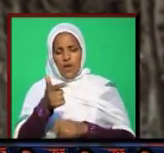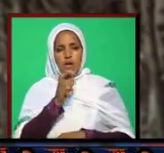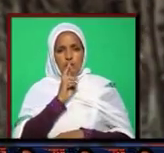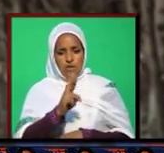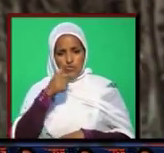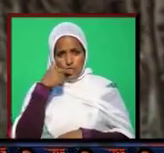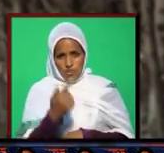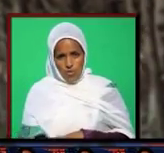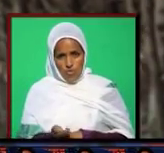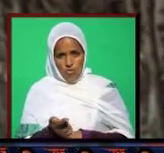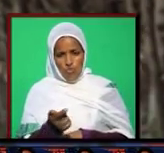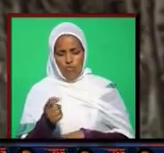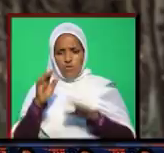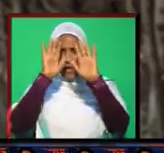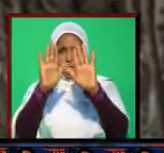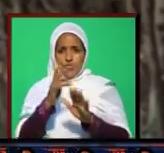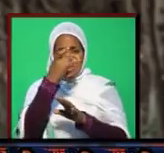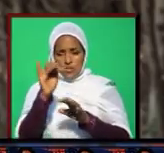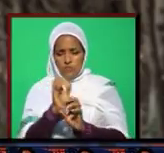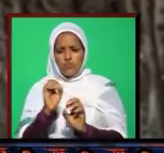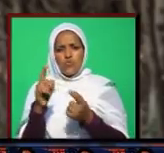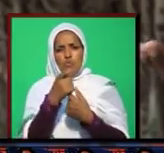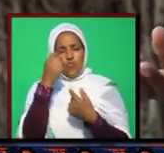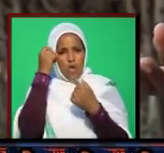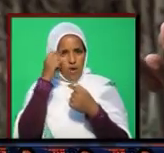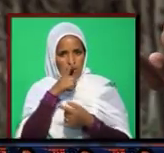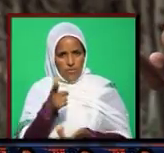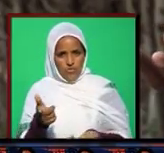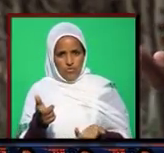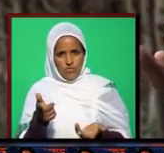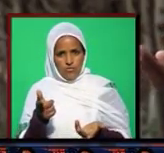ቋንቋ ተናጋሪዎች ናቸው ብለው ያደንቁታል እንጂ ምን እንደሆነ